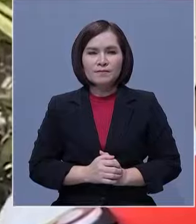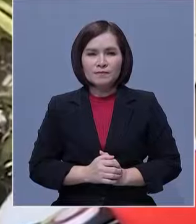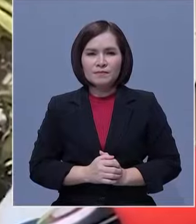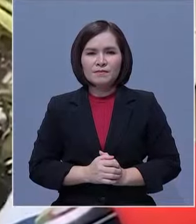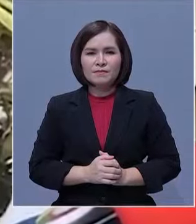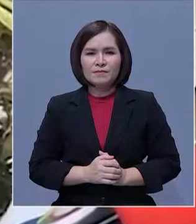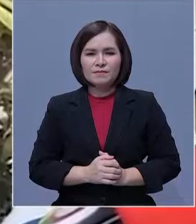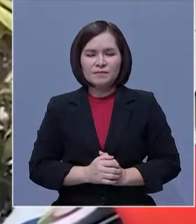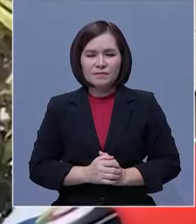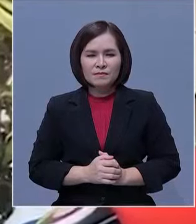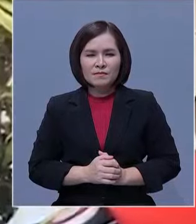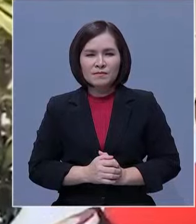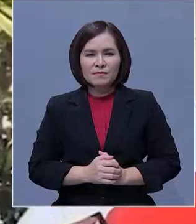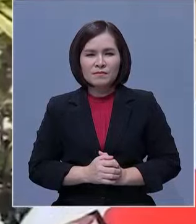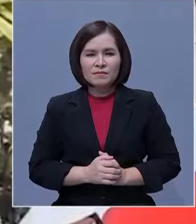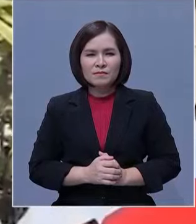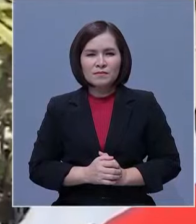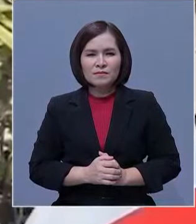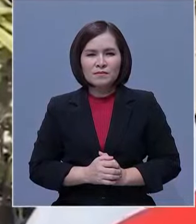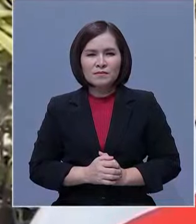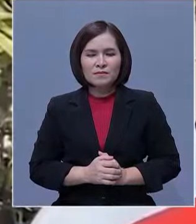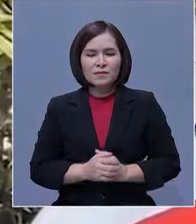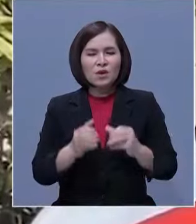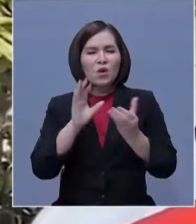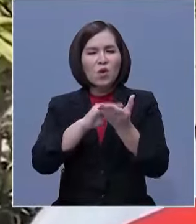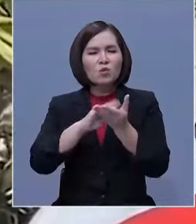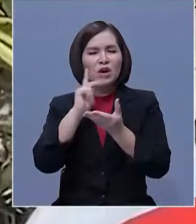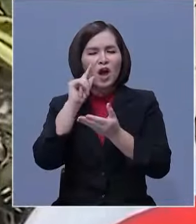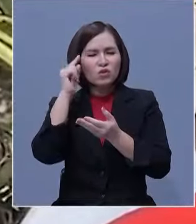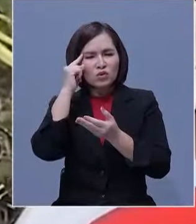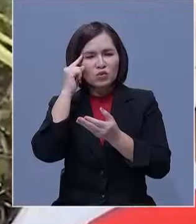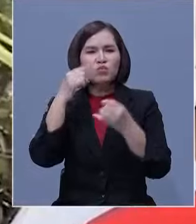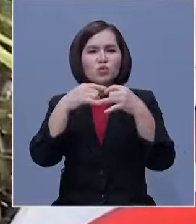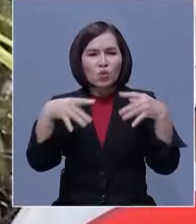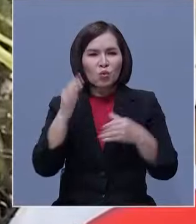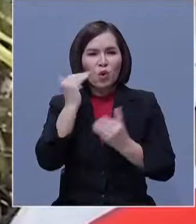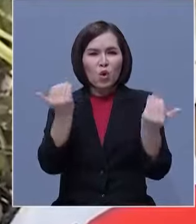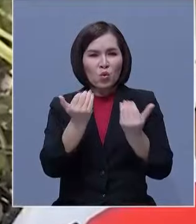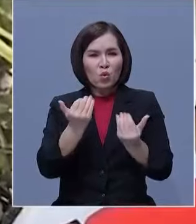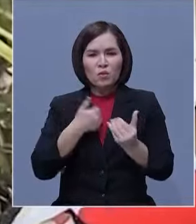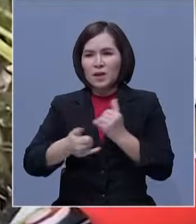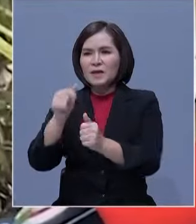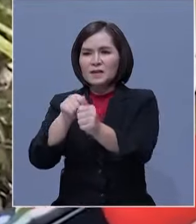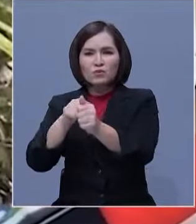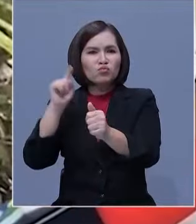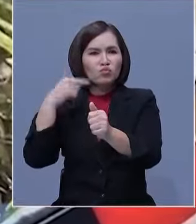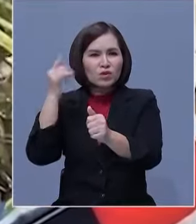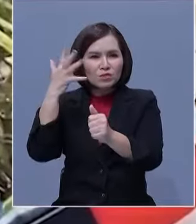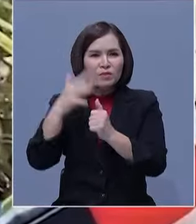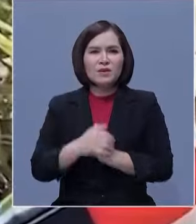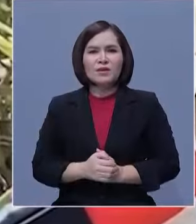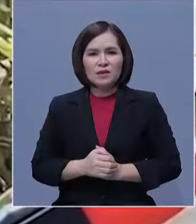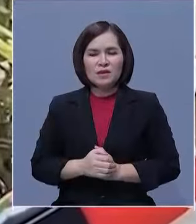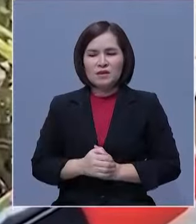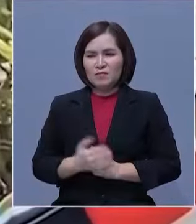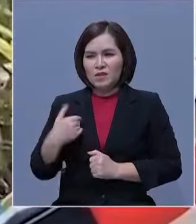ที่ข่าวว่าพี่ทำดูในโทรทัศน์หรือผิดพลาดอะไรลูกชายผมมันไม่ได้ไปจีบกับผู้หญิงเนี่ยน้ำมนต์อีก